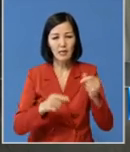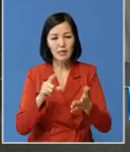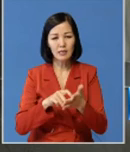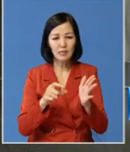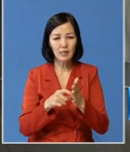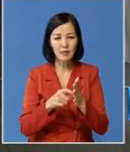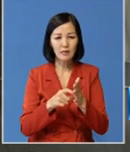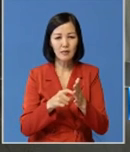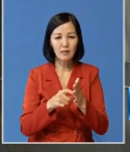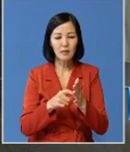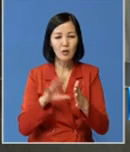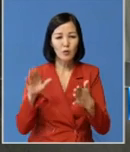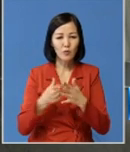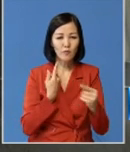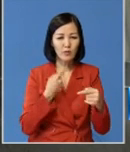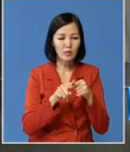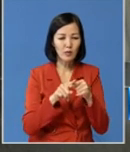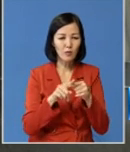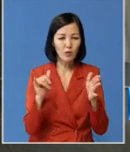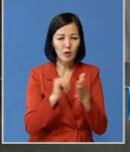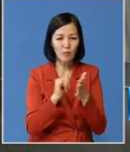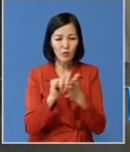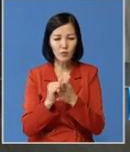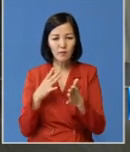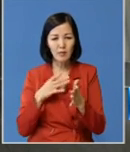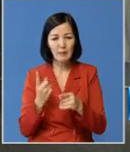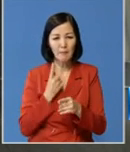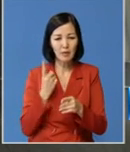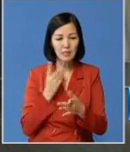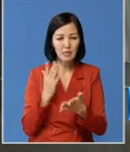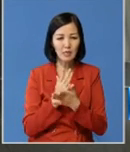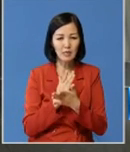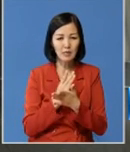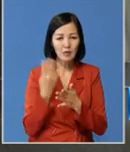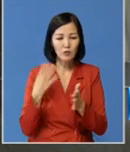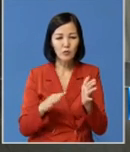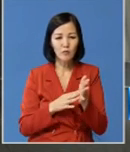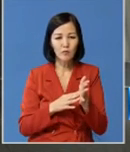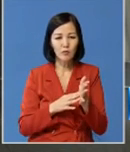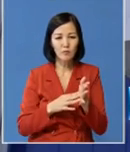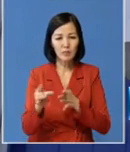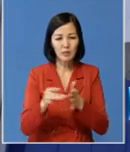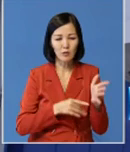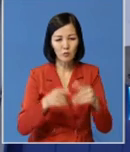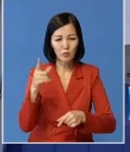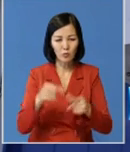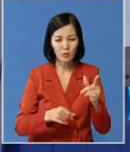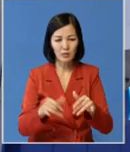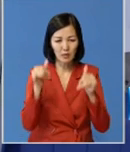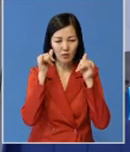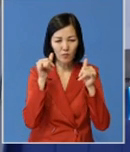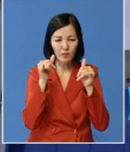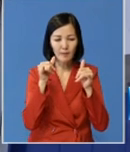по современному стандарту, дэри-мастер, одновременно 48 голов доится. Основной у